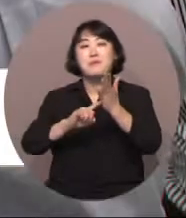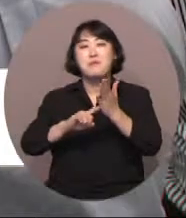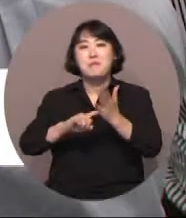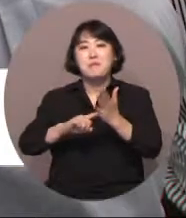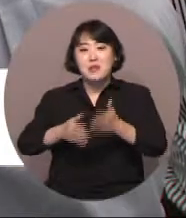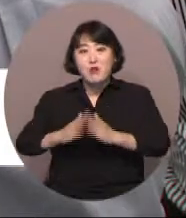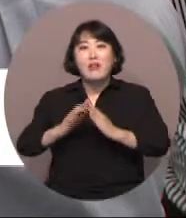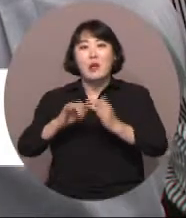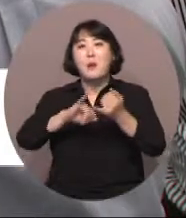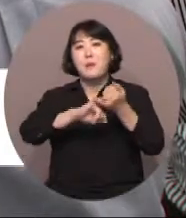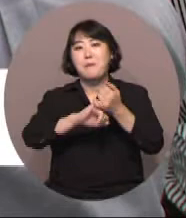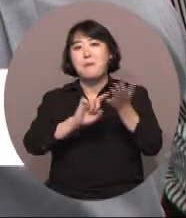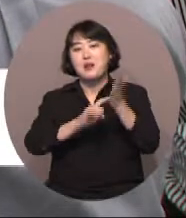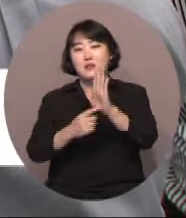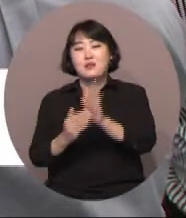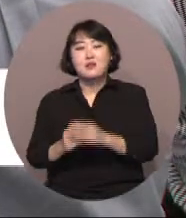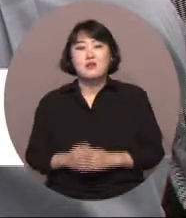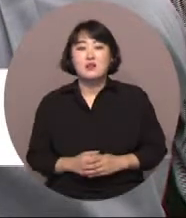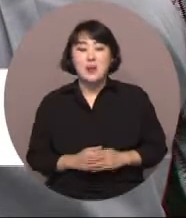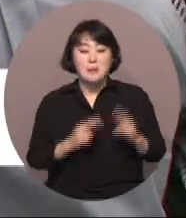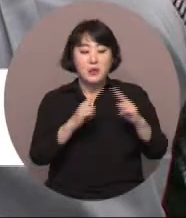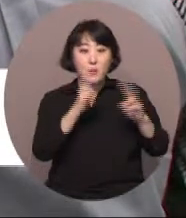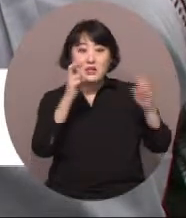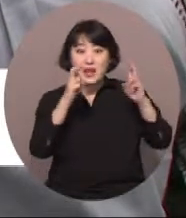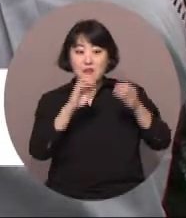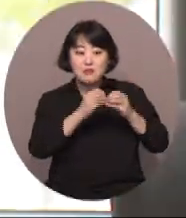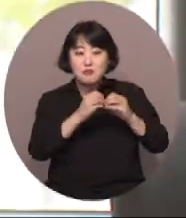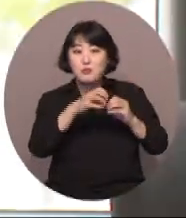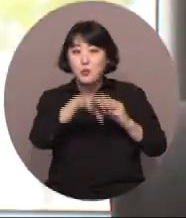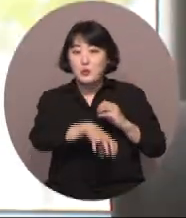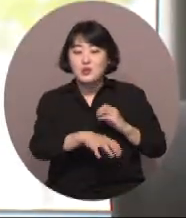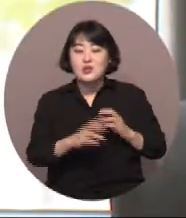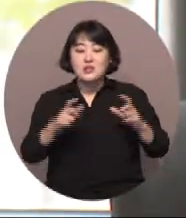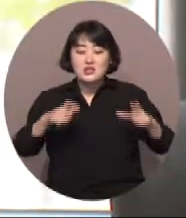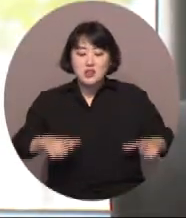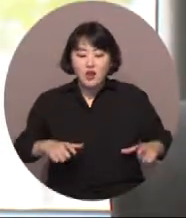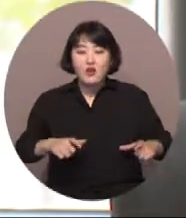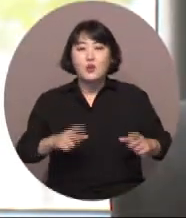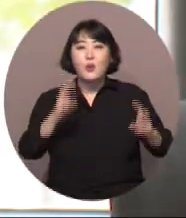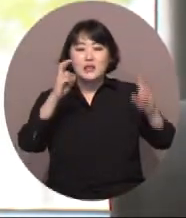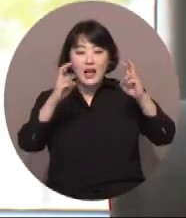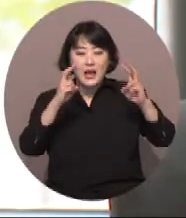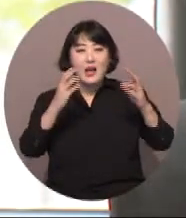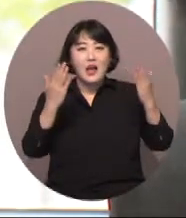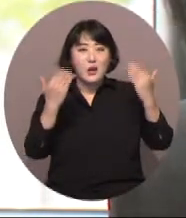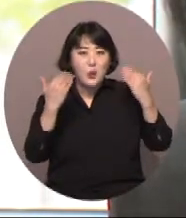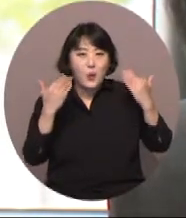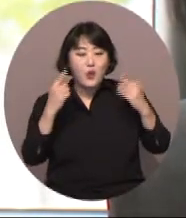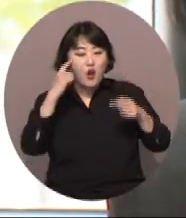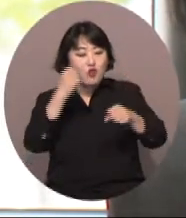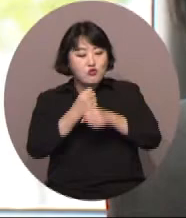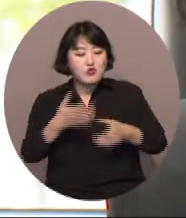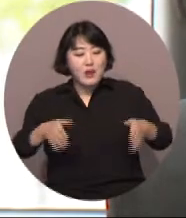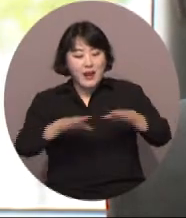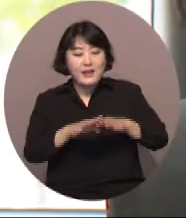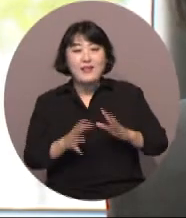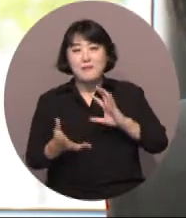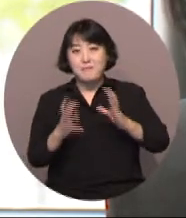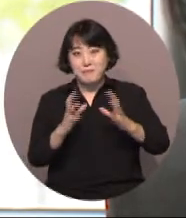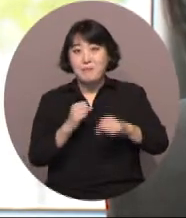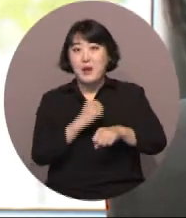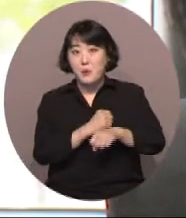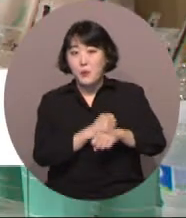이 시장은 대전의 한 반도체 부품업체 에서 지역 기업과 학계 연구기관 등과 간담회를 갖고